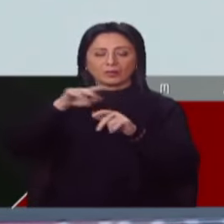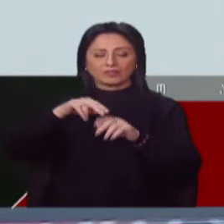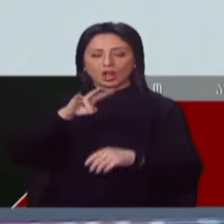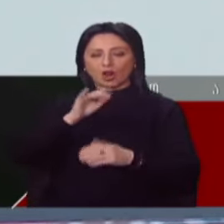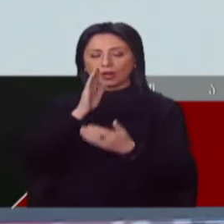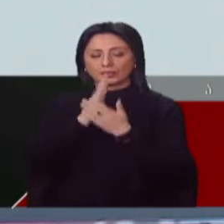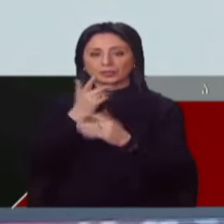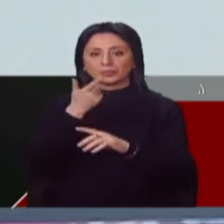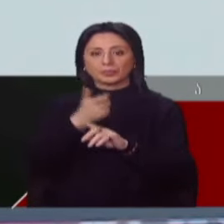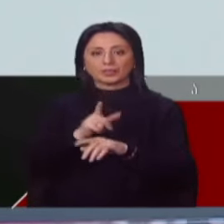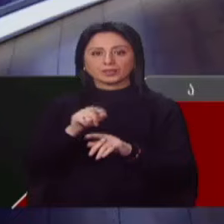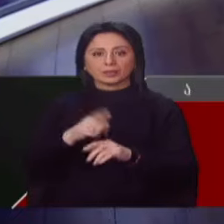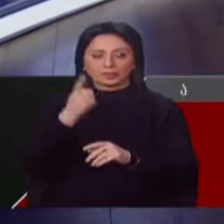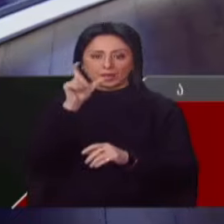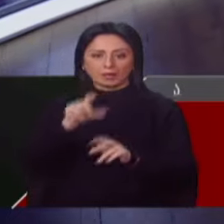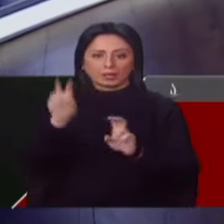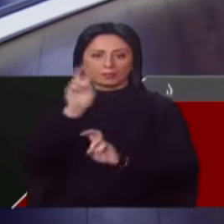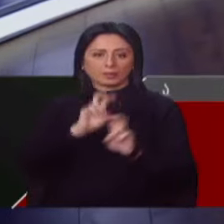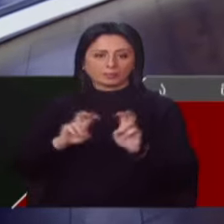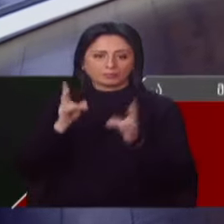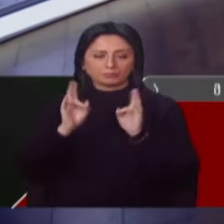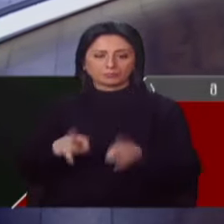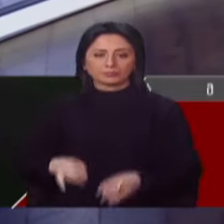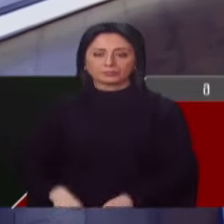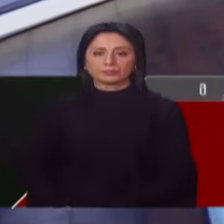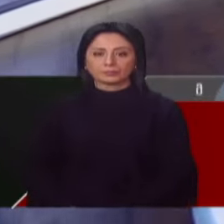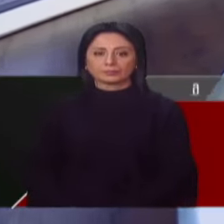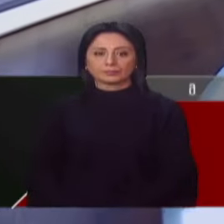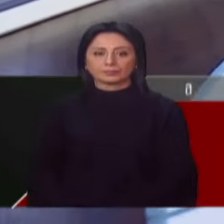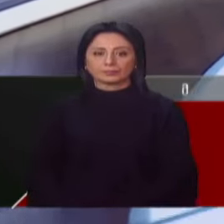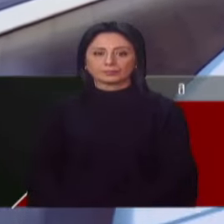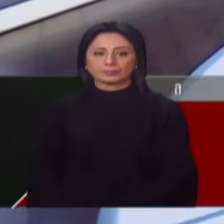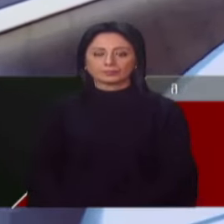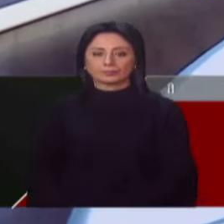Lola Zeguirteba detalii tăcla pirda perioteșii. Rustan Gismut.